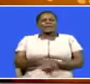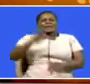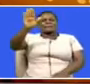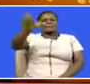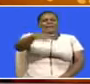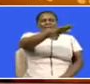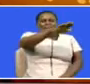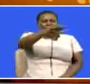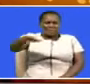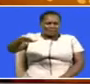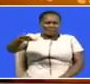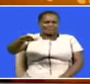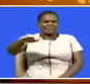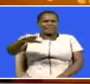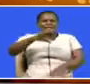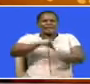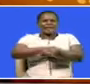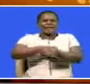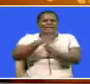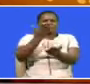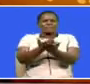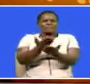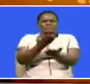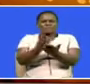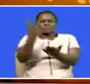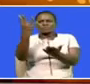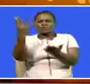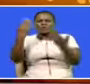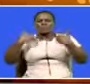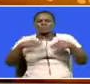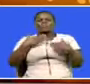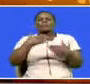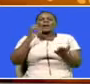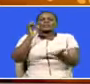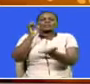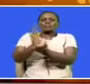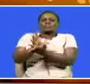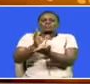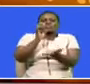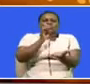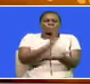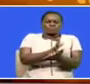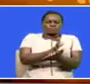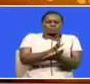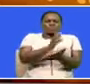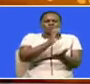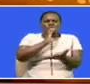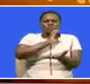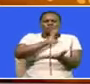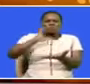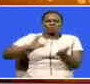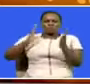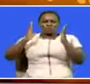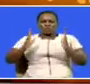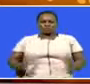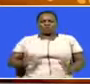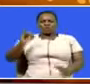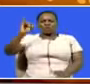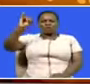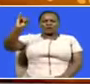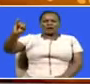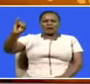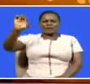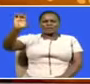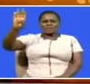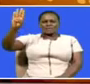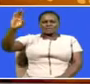Bunge la Taifa limepokea maombi ya Wakenya wanne wanaoazimia kuondolewa mara moja kwa makamishina wanne wa tume huru ya